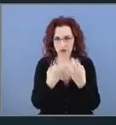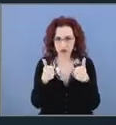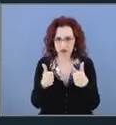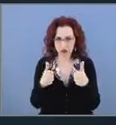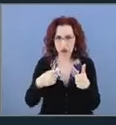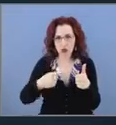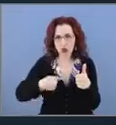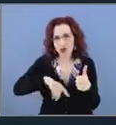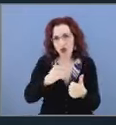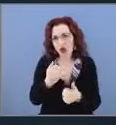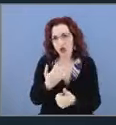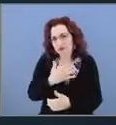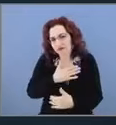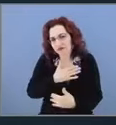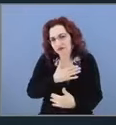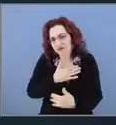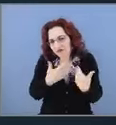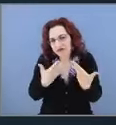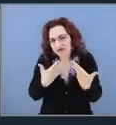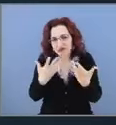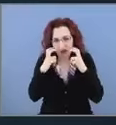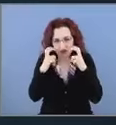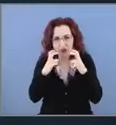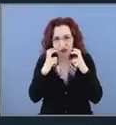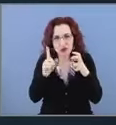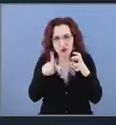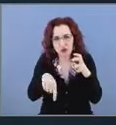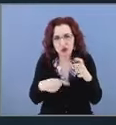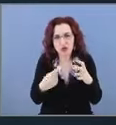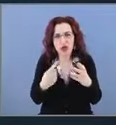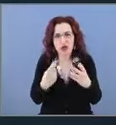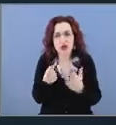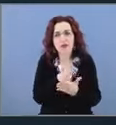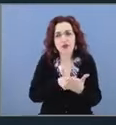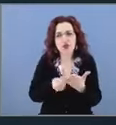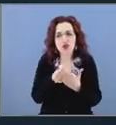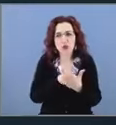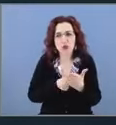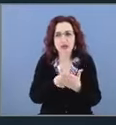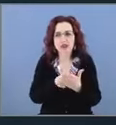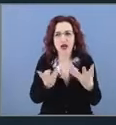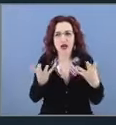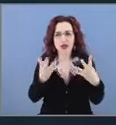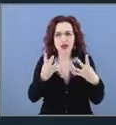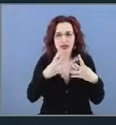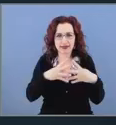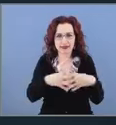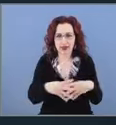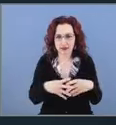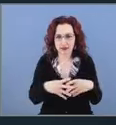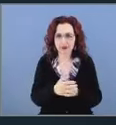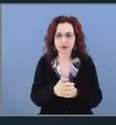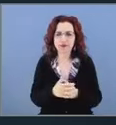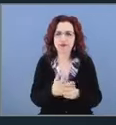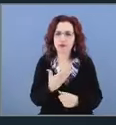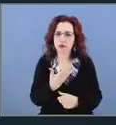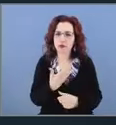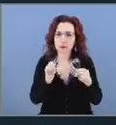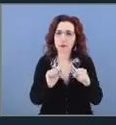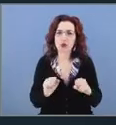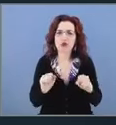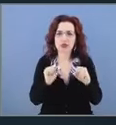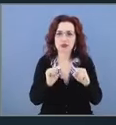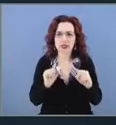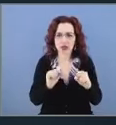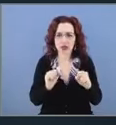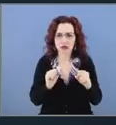organizzata su questi temi. Ecco, parlo proprio di questo discorso della possibilità di mettere a sistema un mondo enorme come quello di Sapienza con